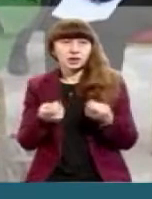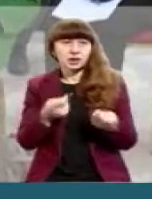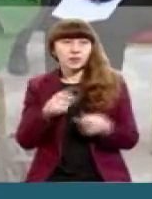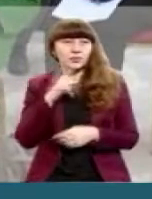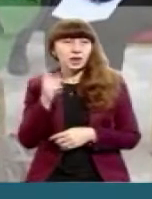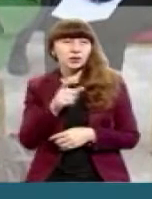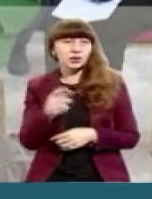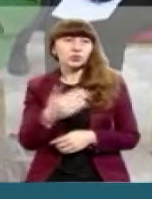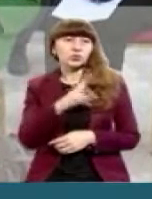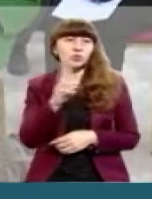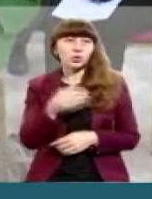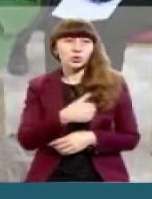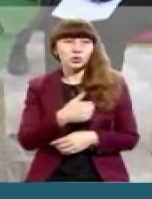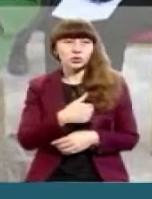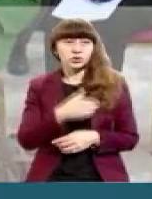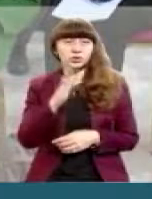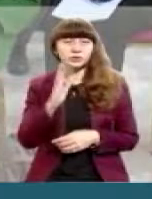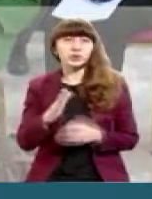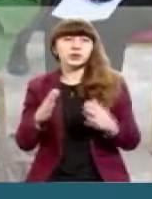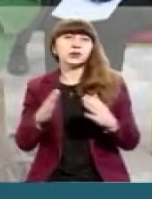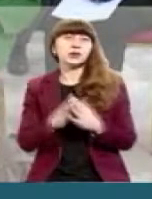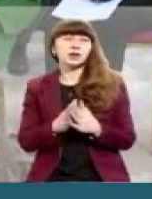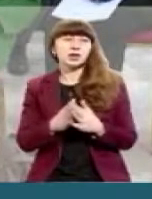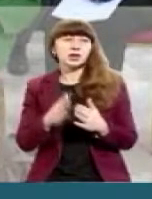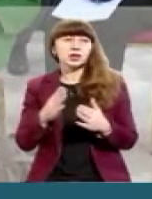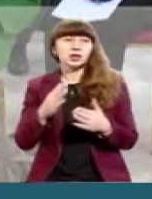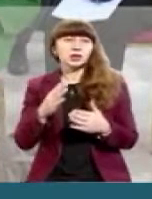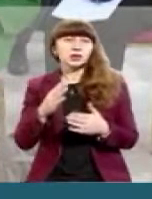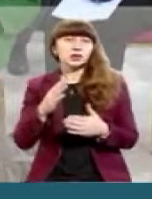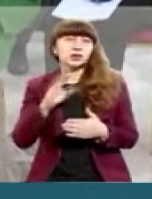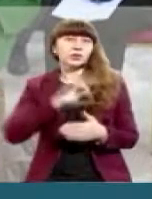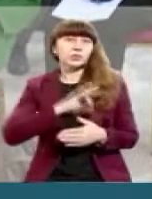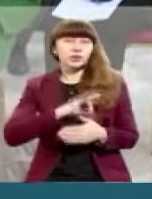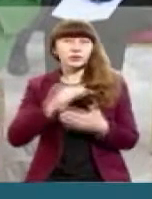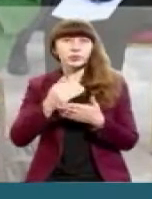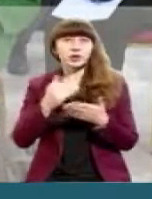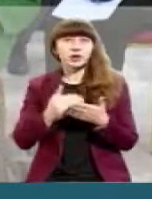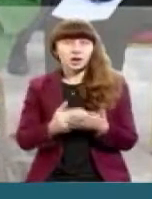банк қызметкерлері кеңес беріп, көмек қолын созуға дайын. Бақытжан Әлкебаев, Олжас Есенжігітов, Қостанай телеарнасы.